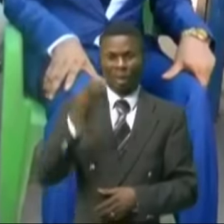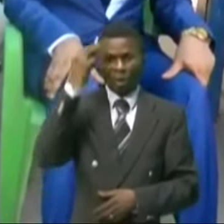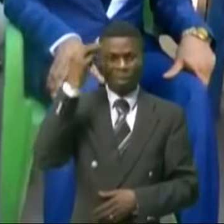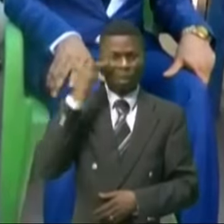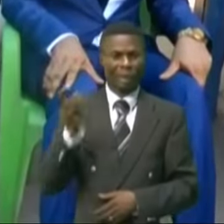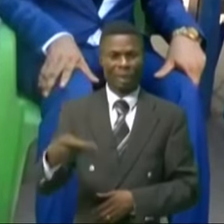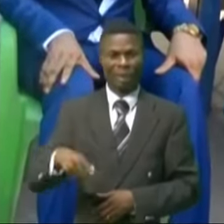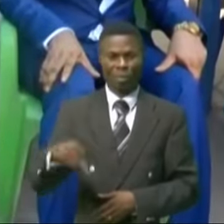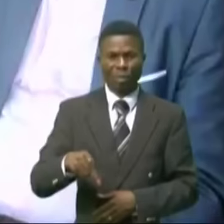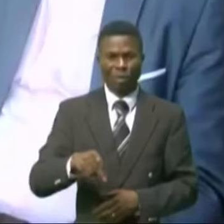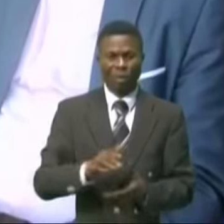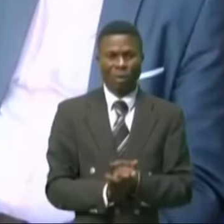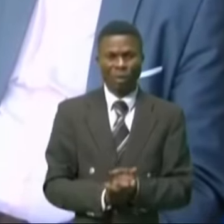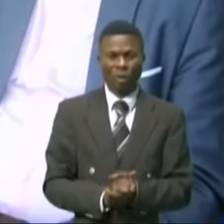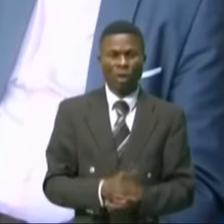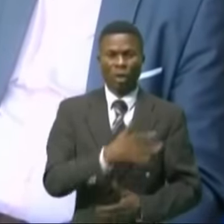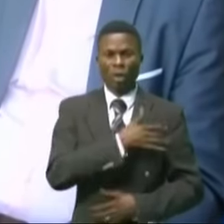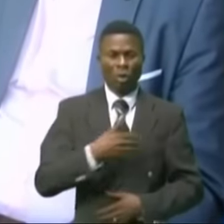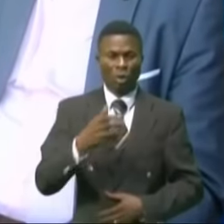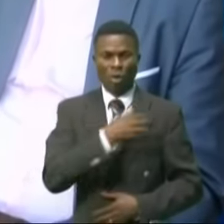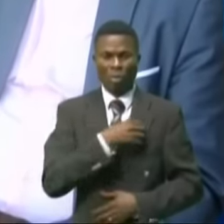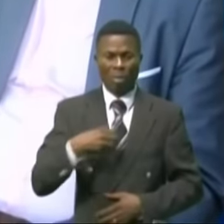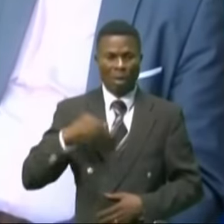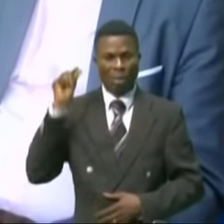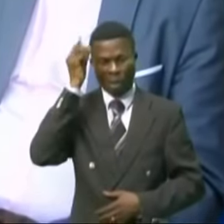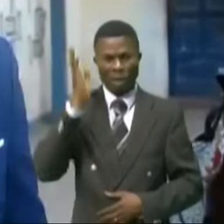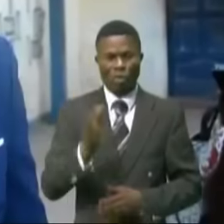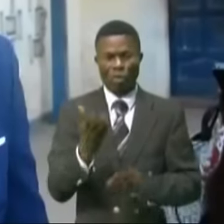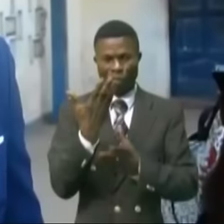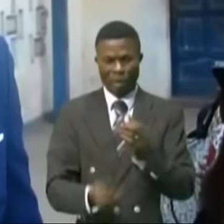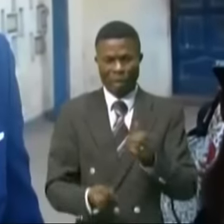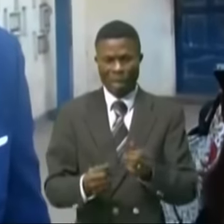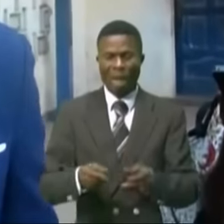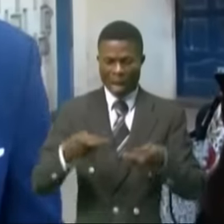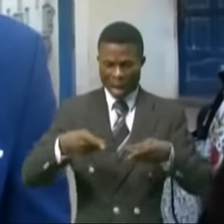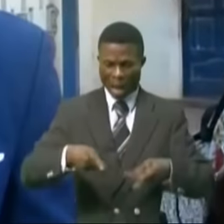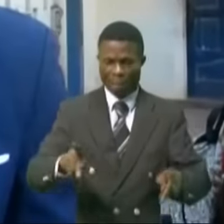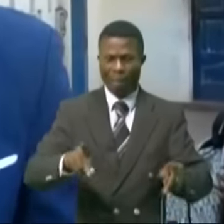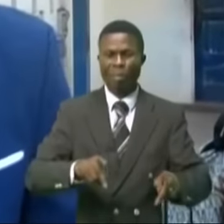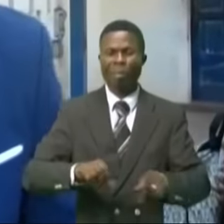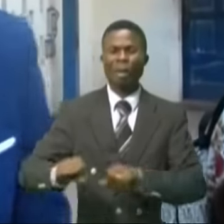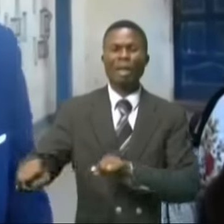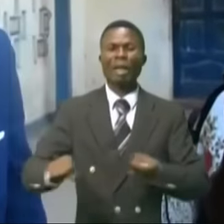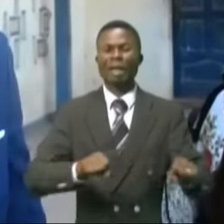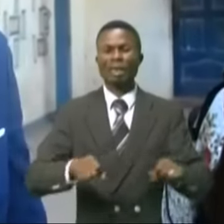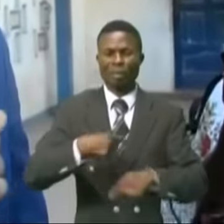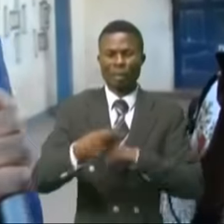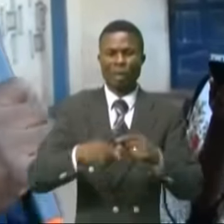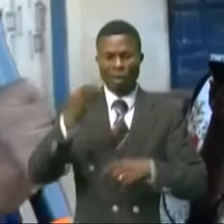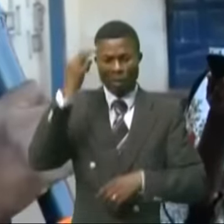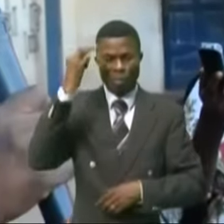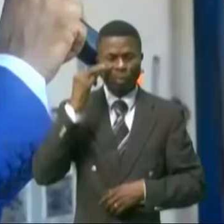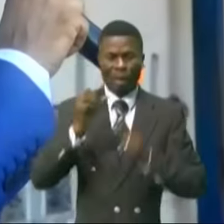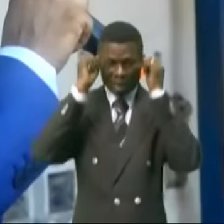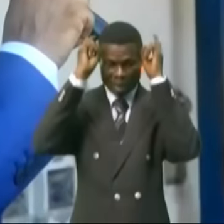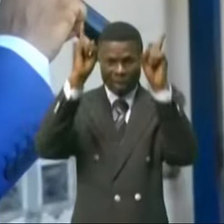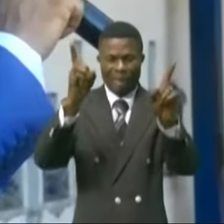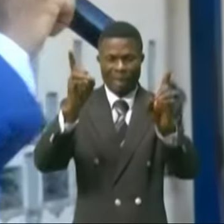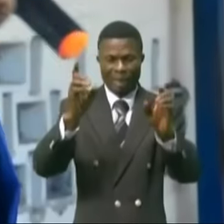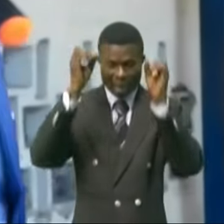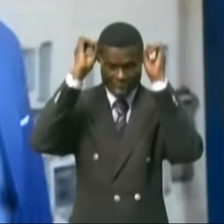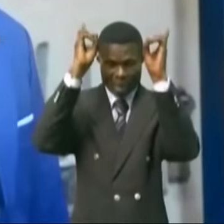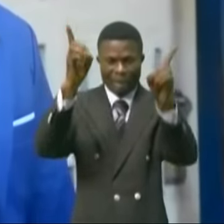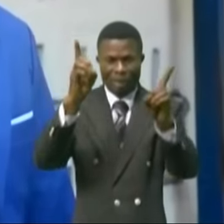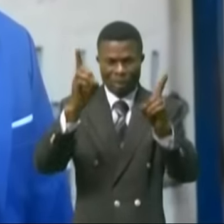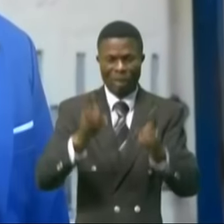provincial de l'Environnement, qui, au nom de Madame le gouverneur, empêché a donné le go de cette activité suivie du ministre de l'Éducation, Jerry Mwantote,